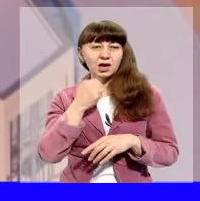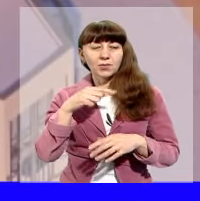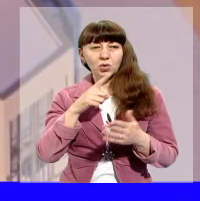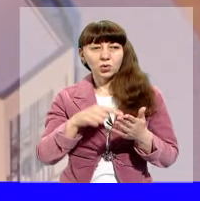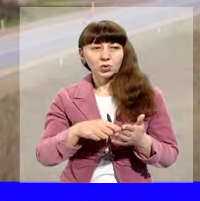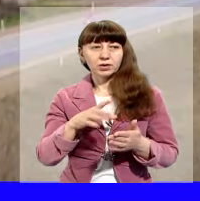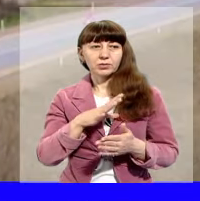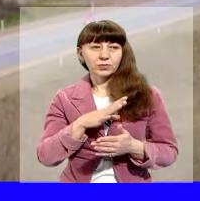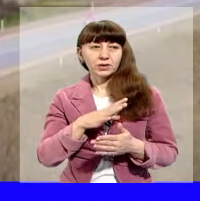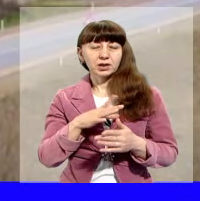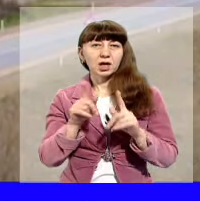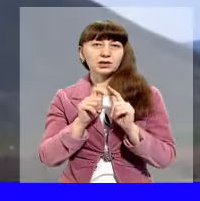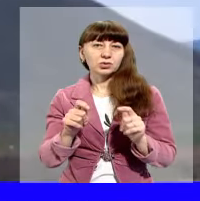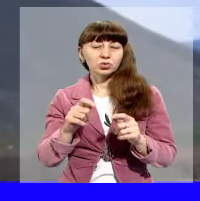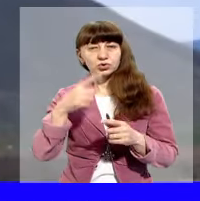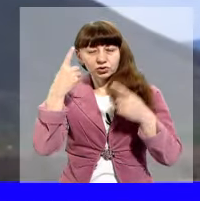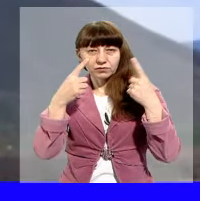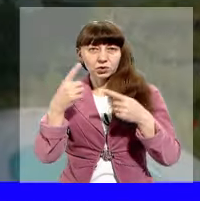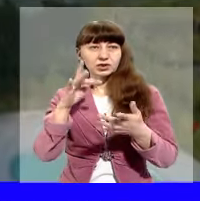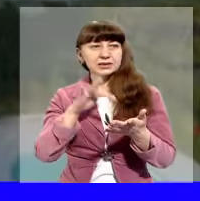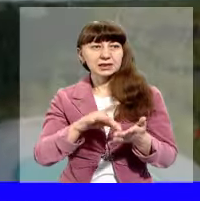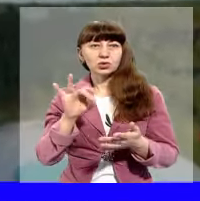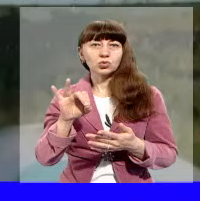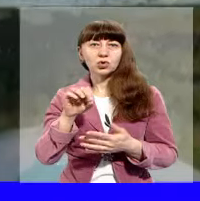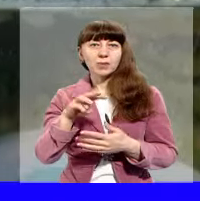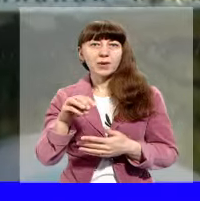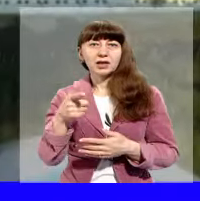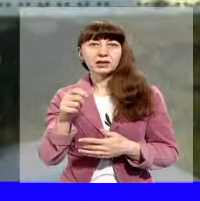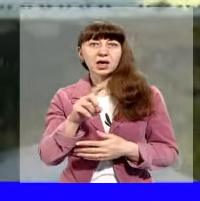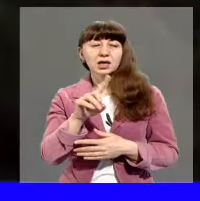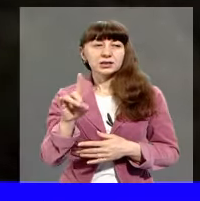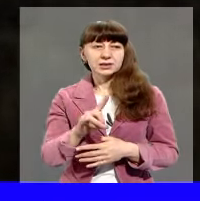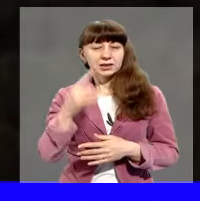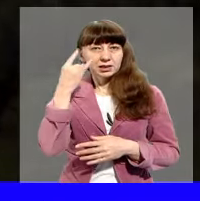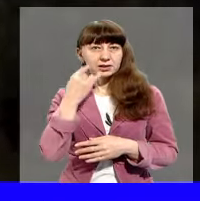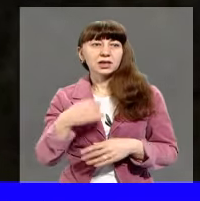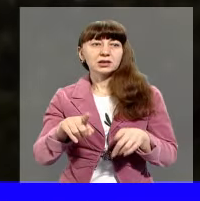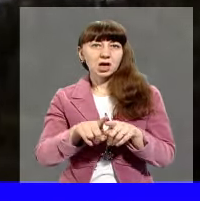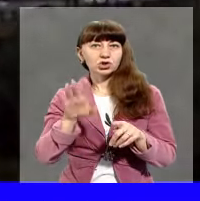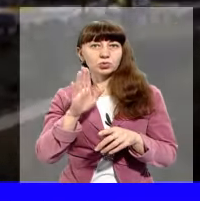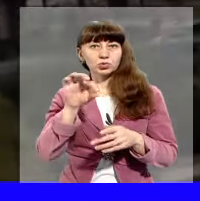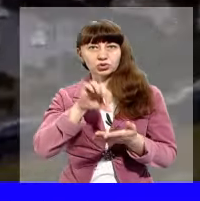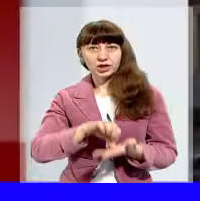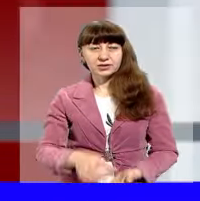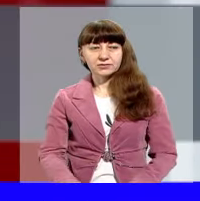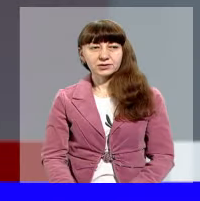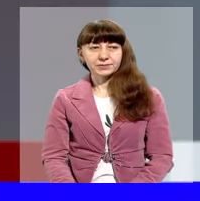құрылысына атсалыспақ. Президент екі елге ортақ түркі мемлекеттер ұйымының рөлі мен болашағы туралы да пікір білдірді.